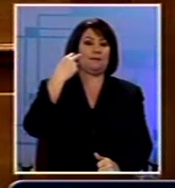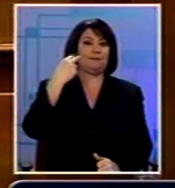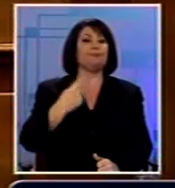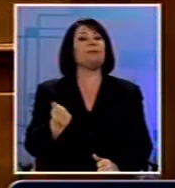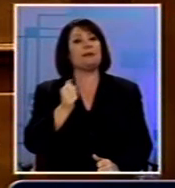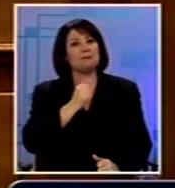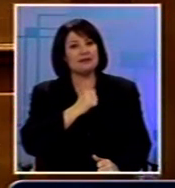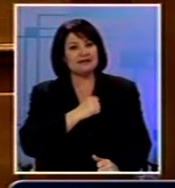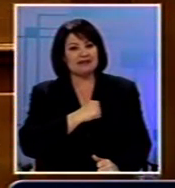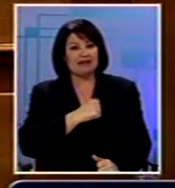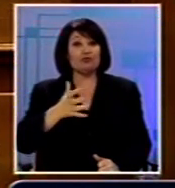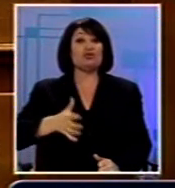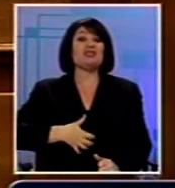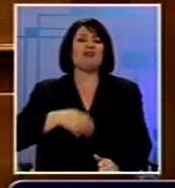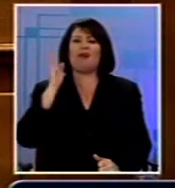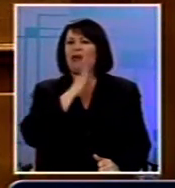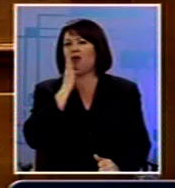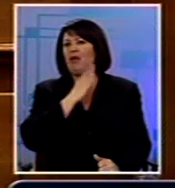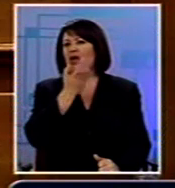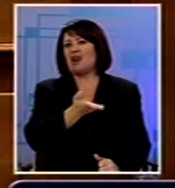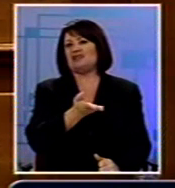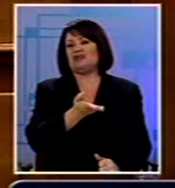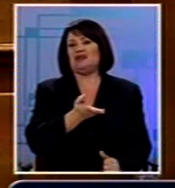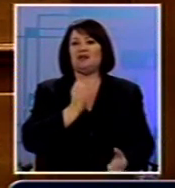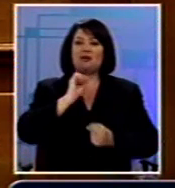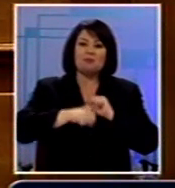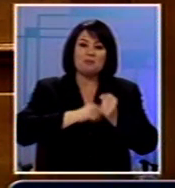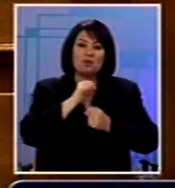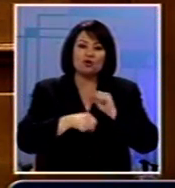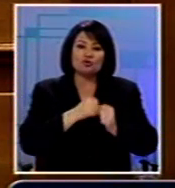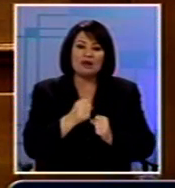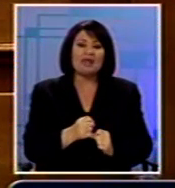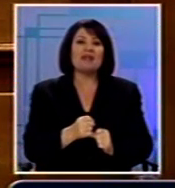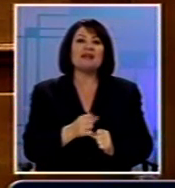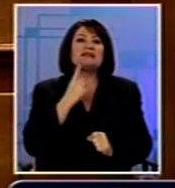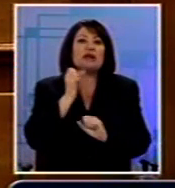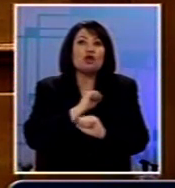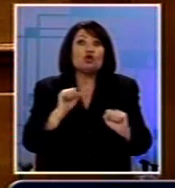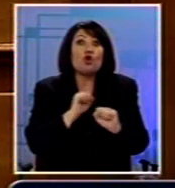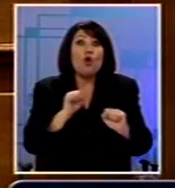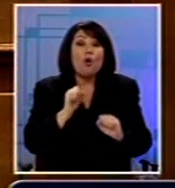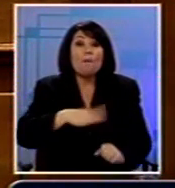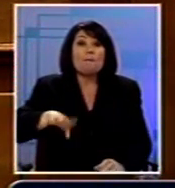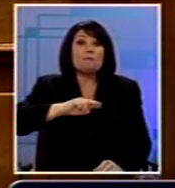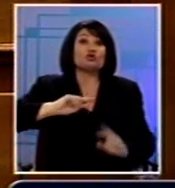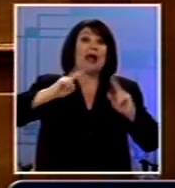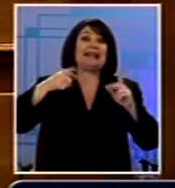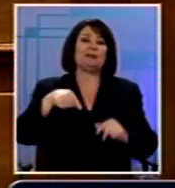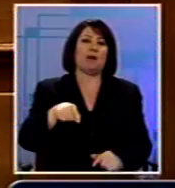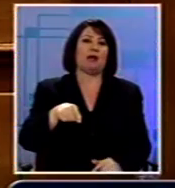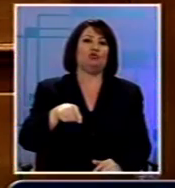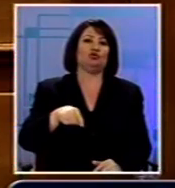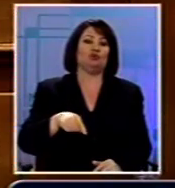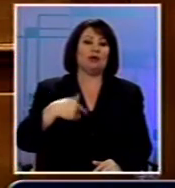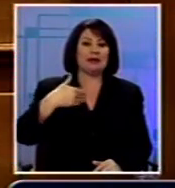ότι χελιοποιήθηκε κυριολεκτικά. Προσπαθείτε να ασκήσετε ιδεολογική τρομοκρατία στους αντιπάλους σας. Και